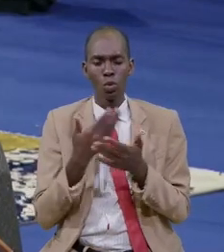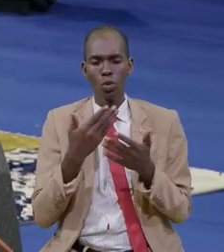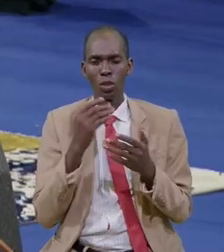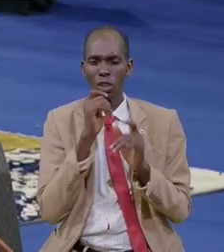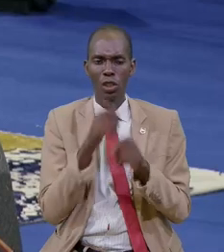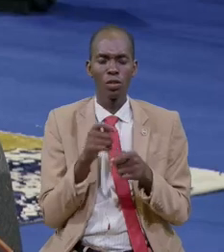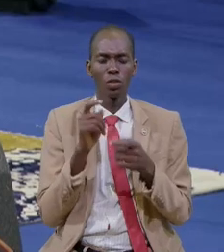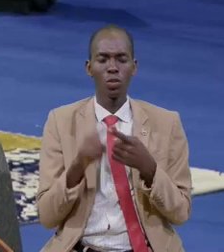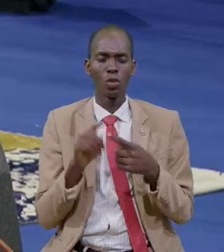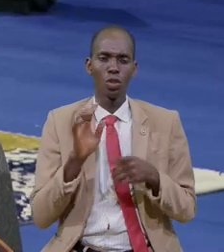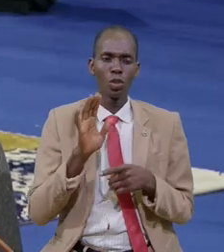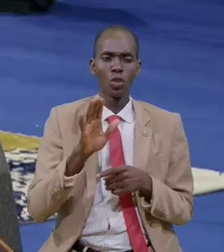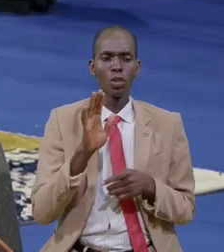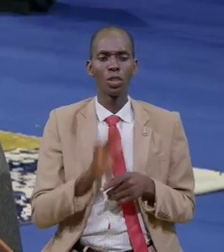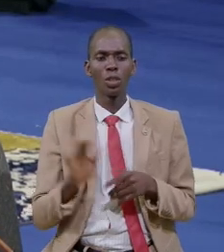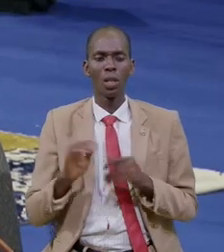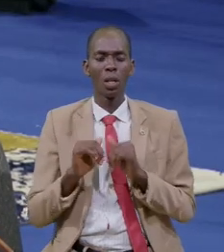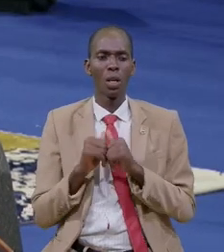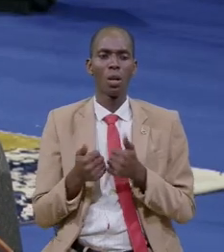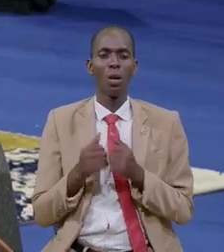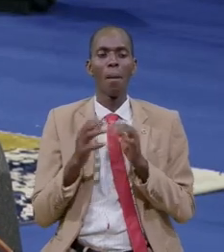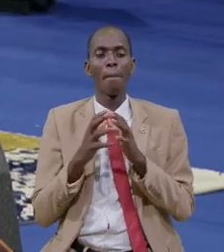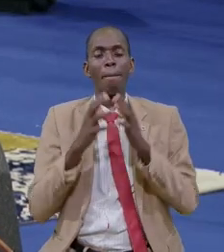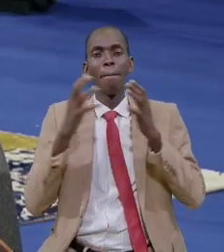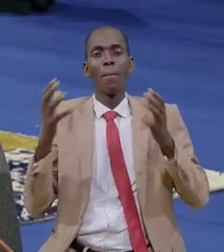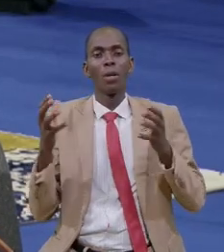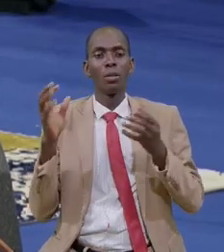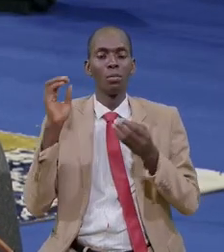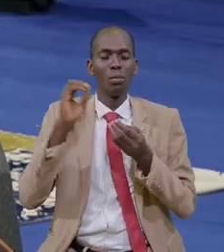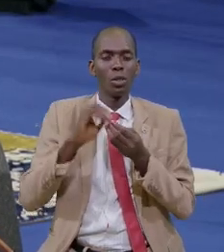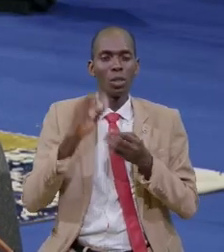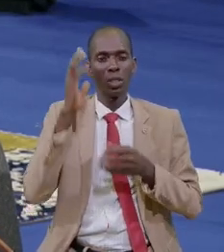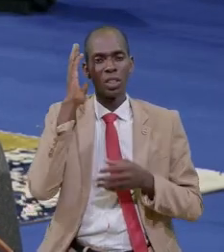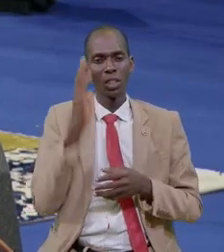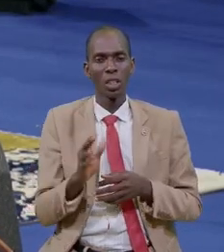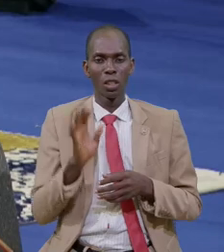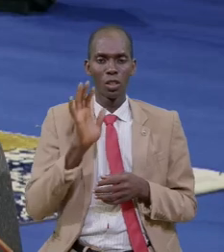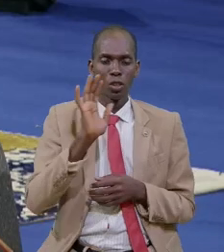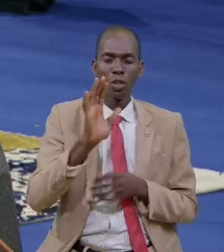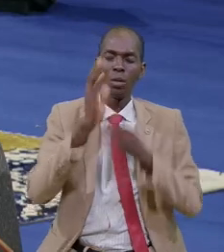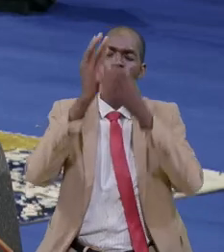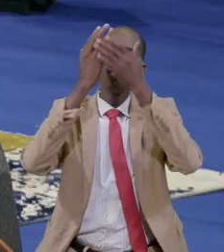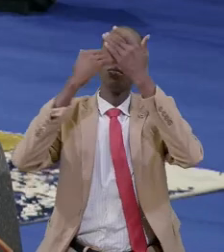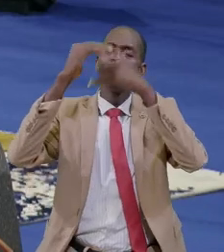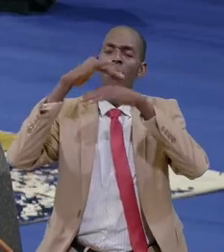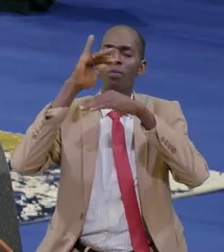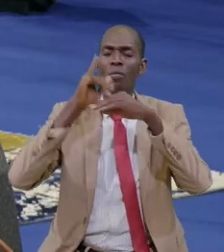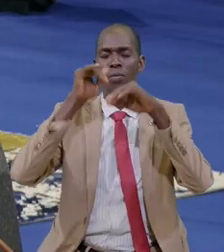choses à vos enfants. À combien plus forte raison votre Père